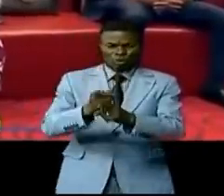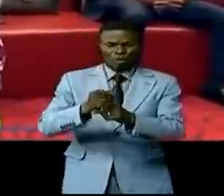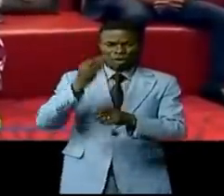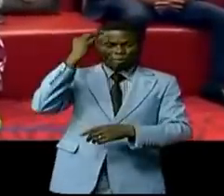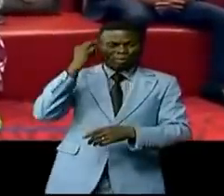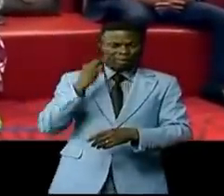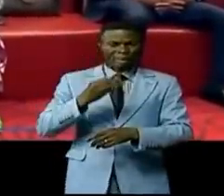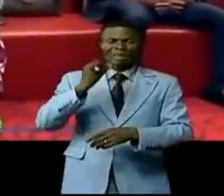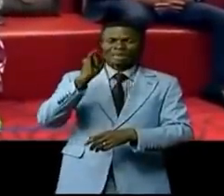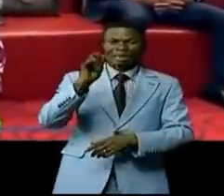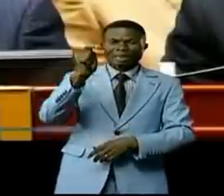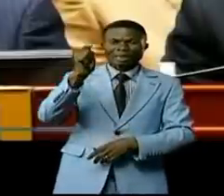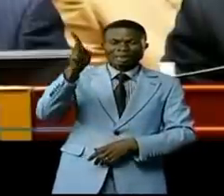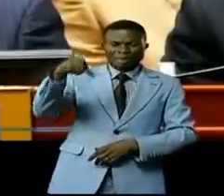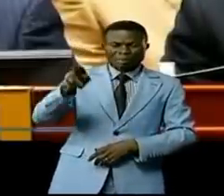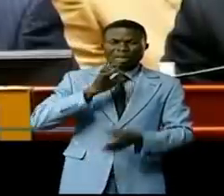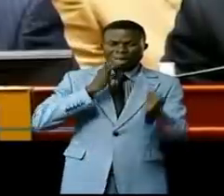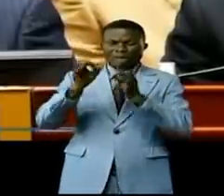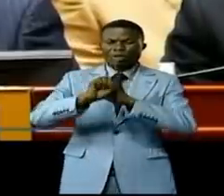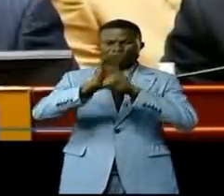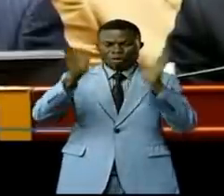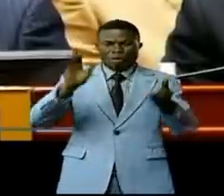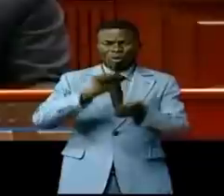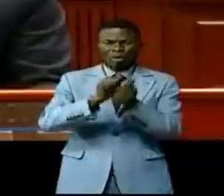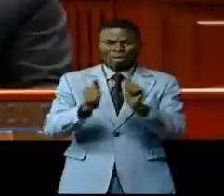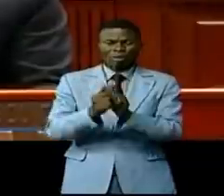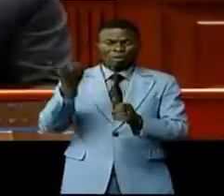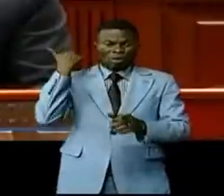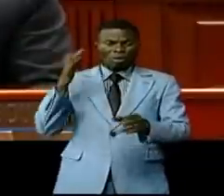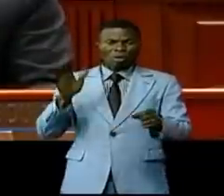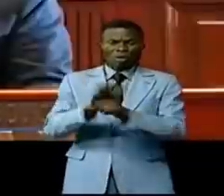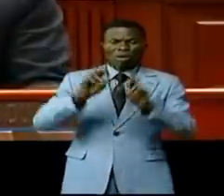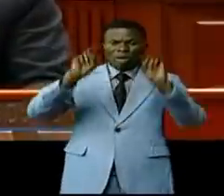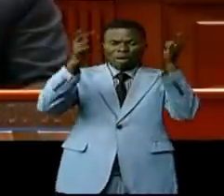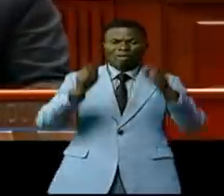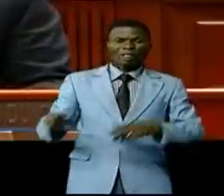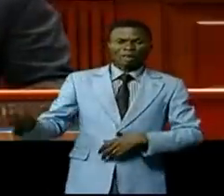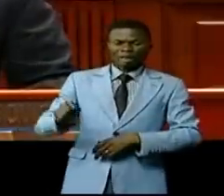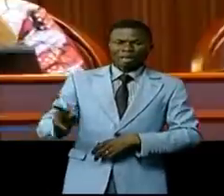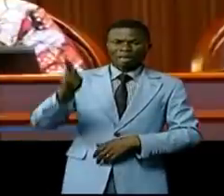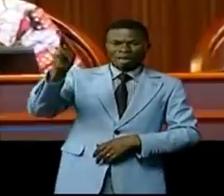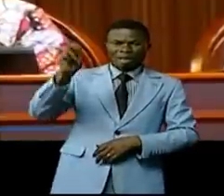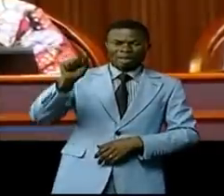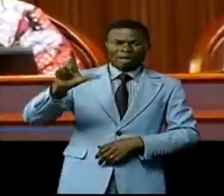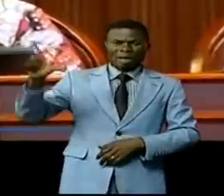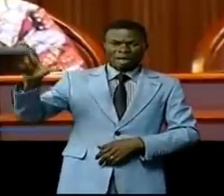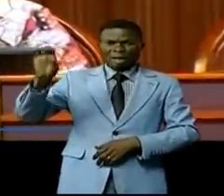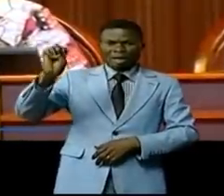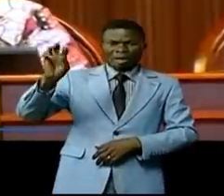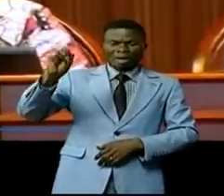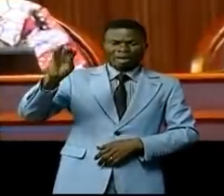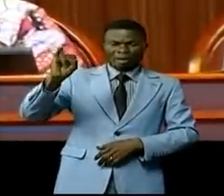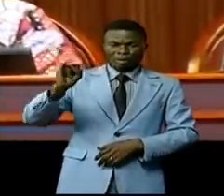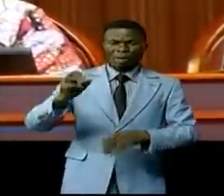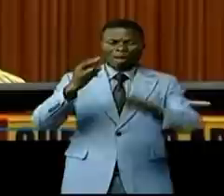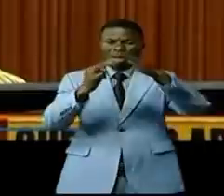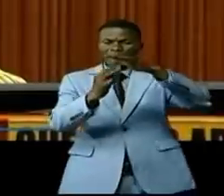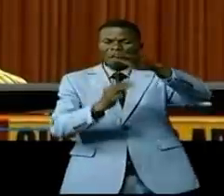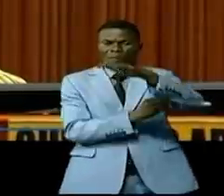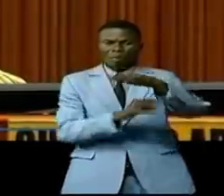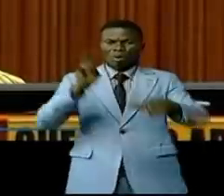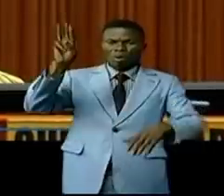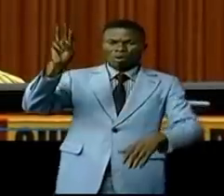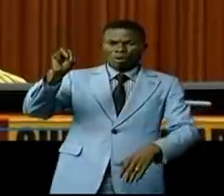Alexis Guissaro les explications sur les inondations dans les villes et territoires de Kalemi, Kabalo, au Pont Moba et à